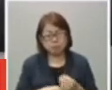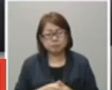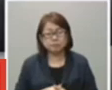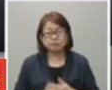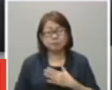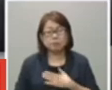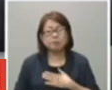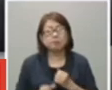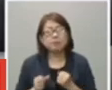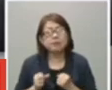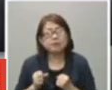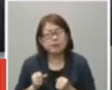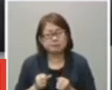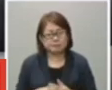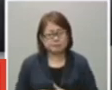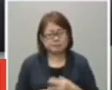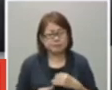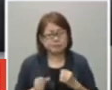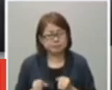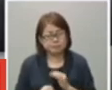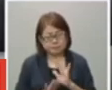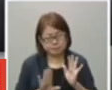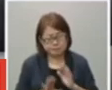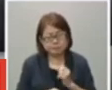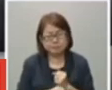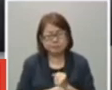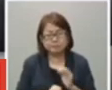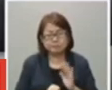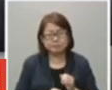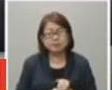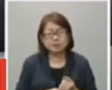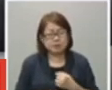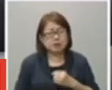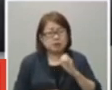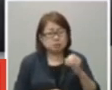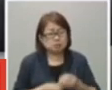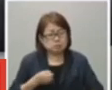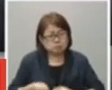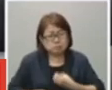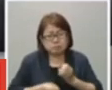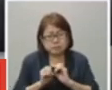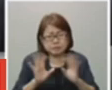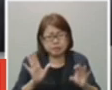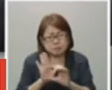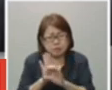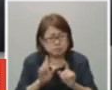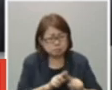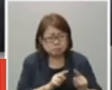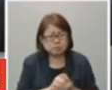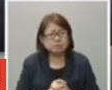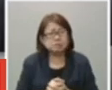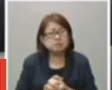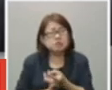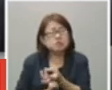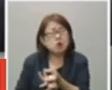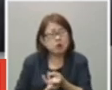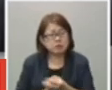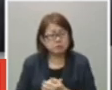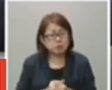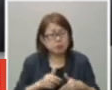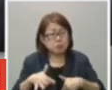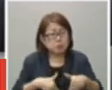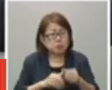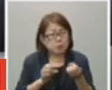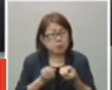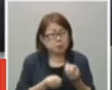องก็จะพยายามครับแต่ผมอยากจะกราบเรียนท่านประธานนะครับสิ่งที่ผมสะท้อนออกไปเมื่อสักครู่นี้อย่างน้อยกว่าพี่น้องประ